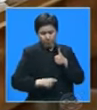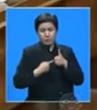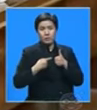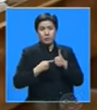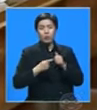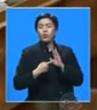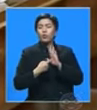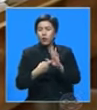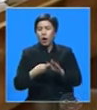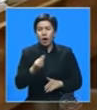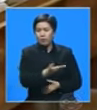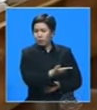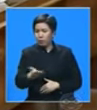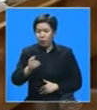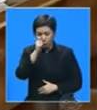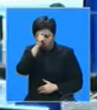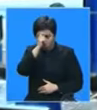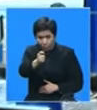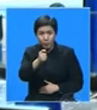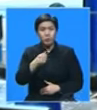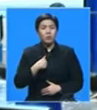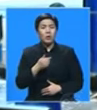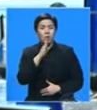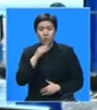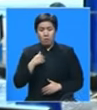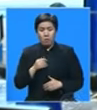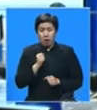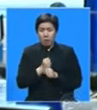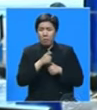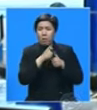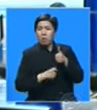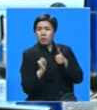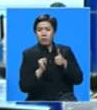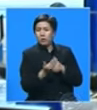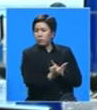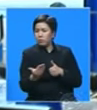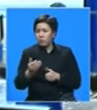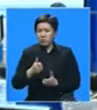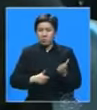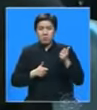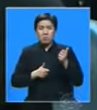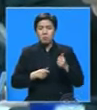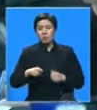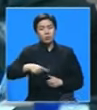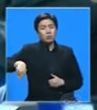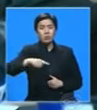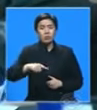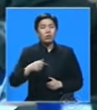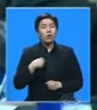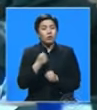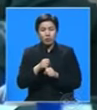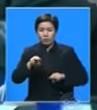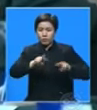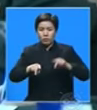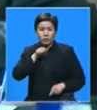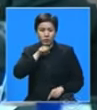างให้ทำยังไงให้ผู้ใต้บังคับบัญชาเคารพนับถือนะครับไม่งั้นก็ปกครองผู้ใต้บังคับบัญชาที่ถืออาวุธเป็นจำนวนมากนี่ไม่ได้จนถึงวันนี้หรอกครับ